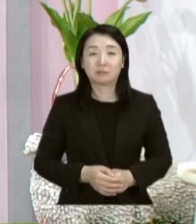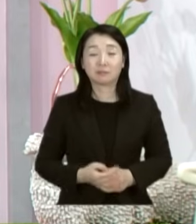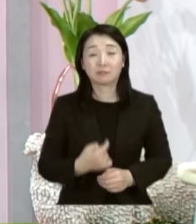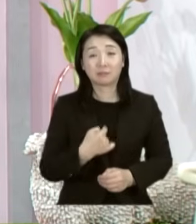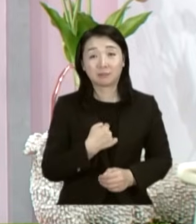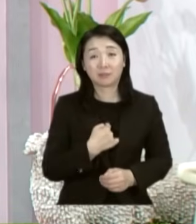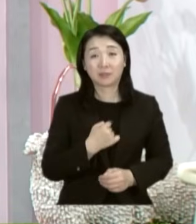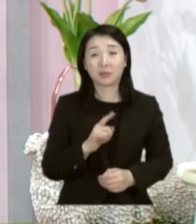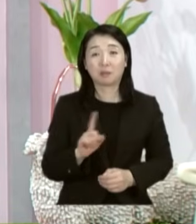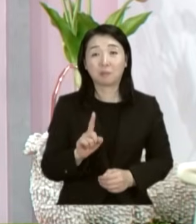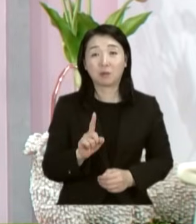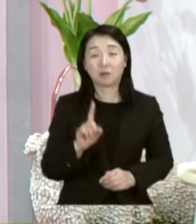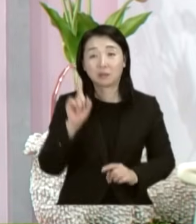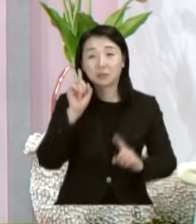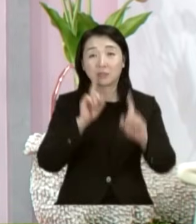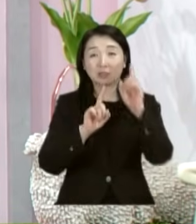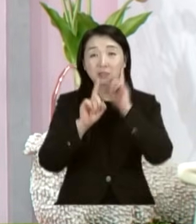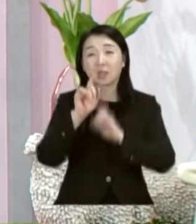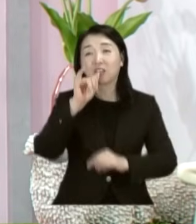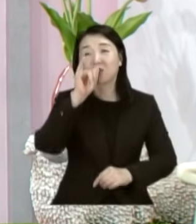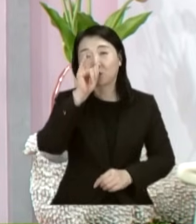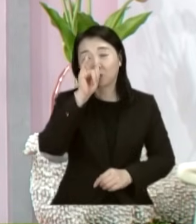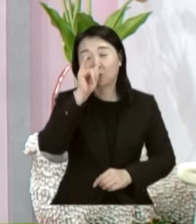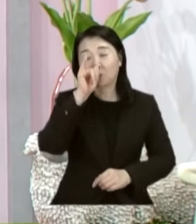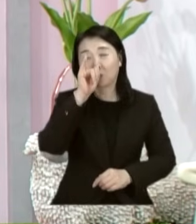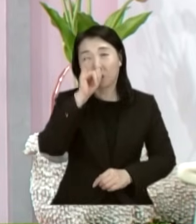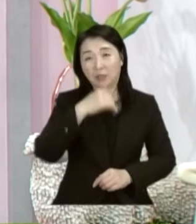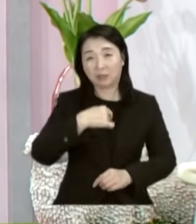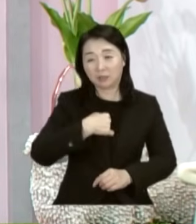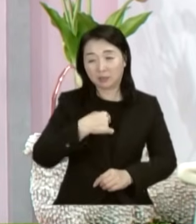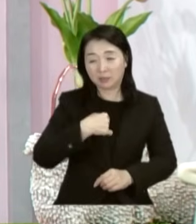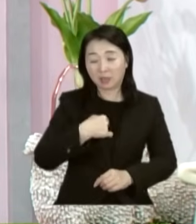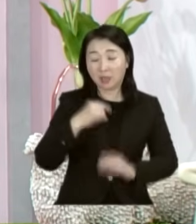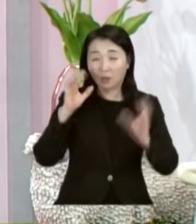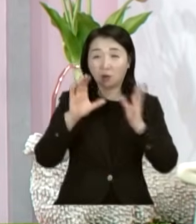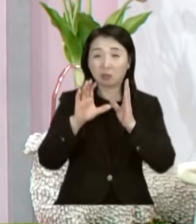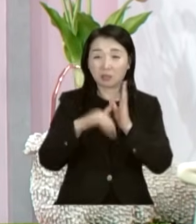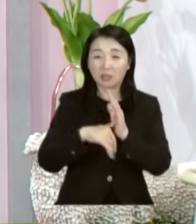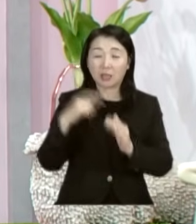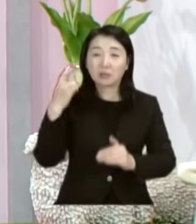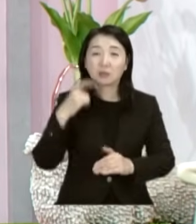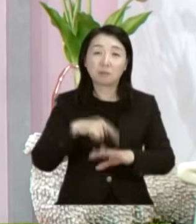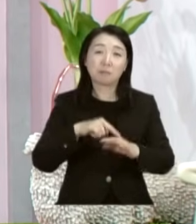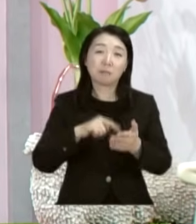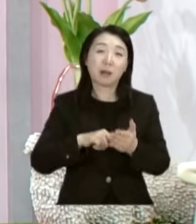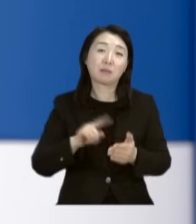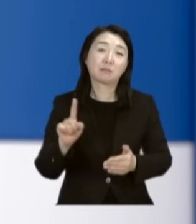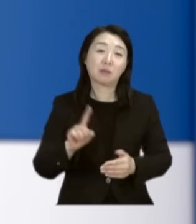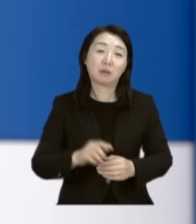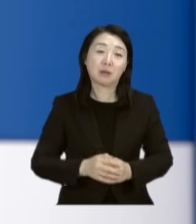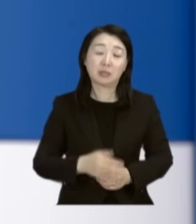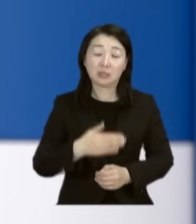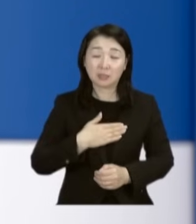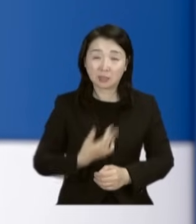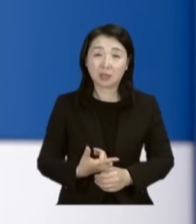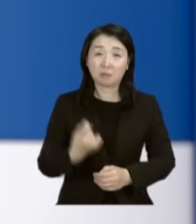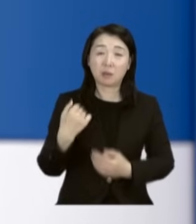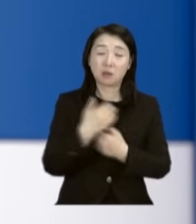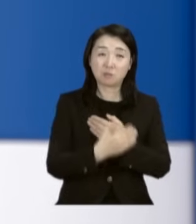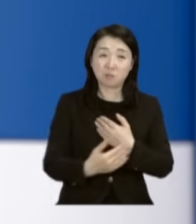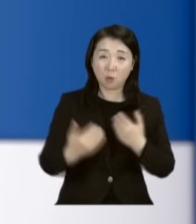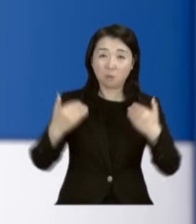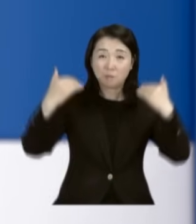이제 그런 상처들이 분명히 있었죠 제가 어렸을 때 들었던 솔직히 속마음은 아 내가 빨리 몸이